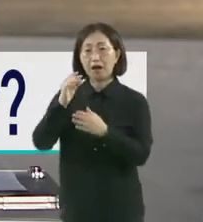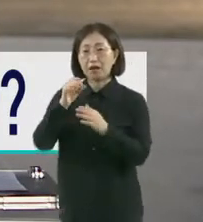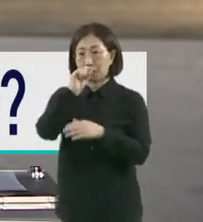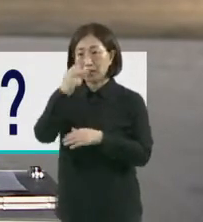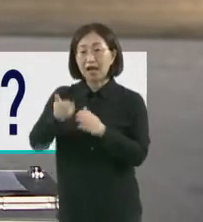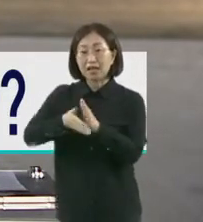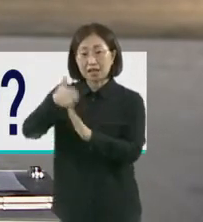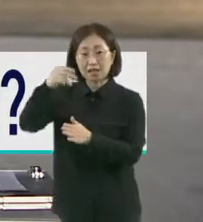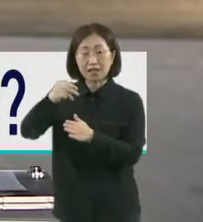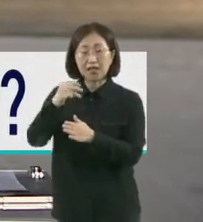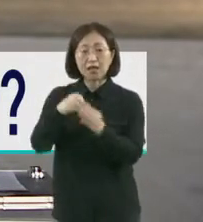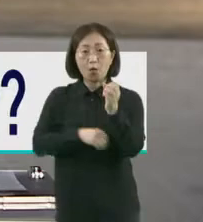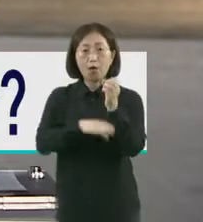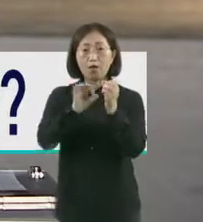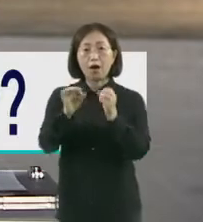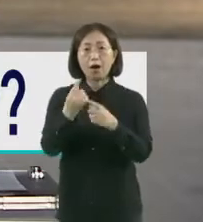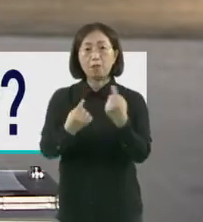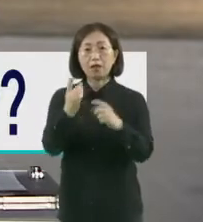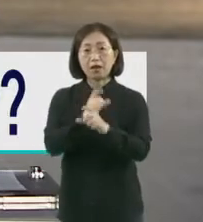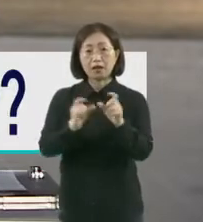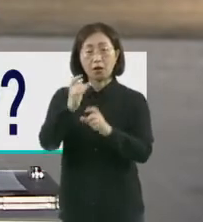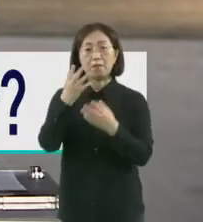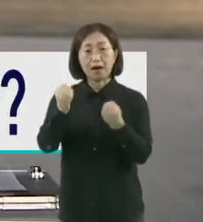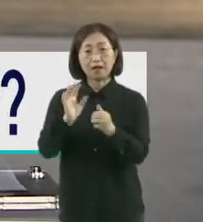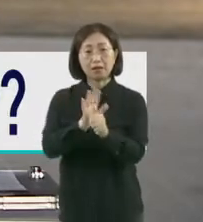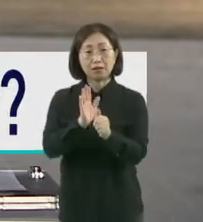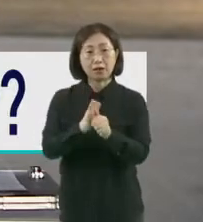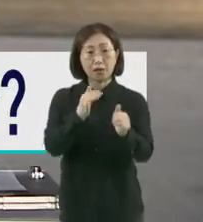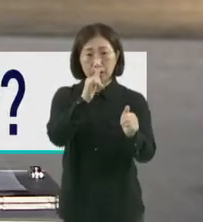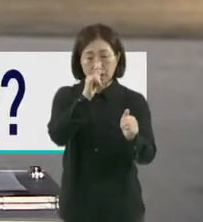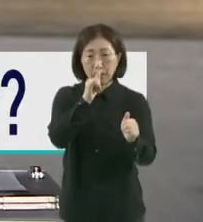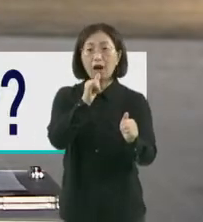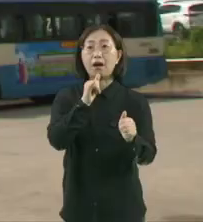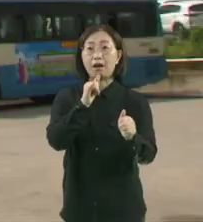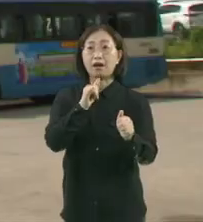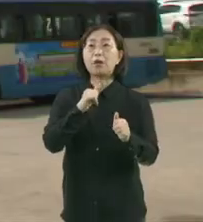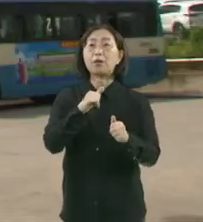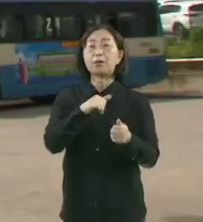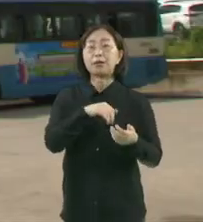경영이 어려운지 따져봐야 한다고 반박합니다. 강진원 기자입니다.